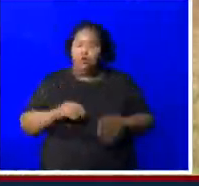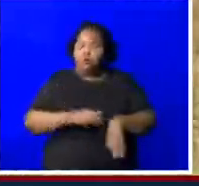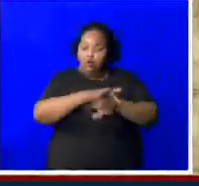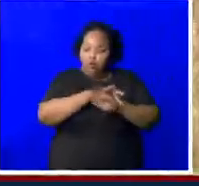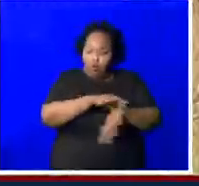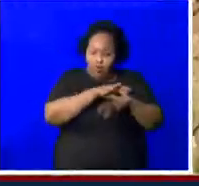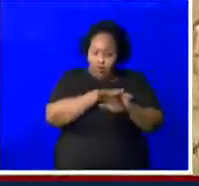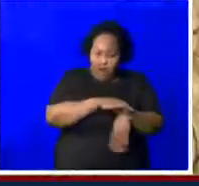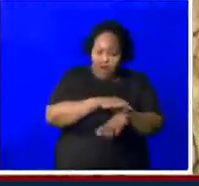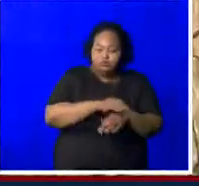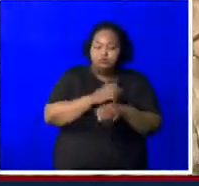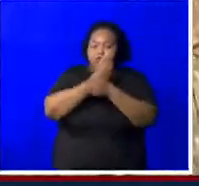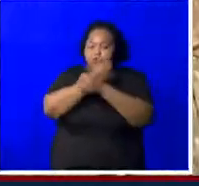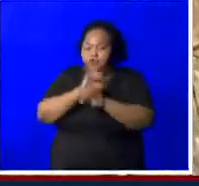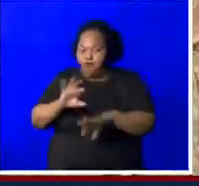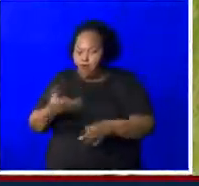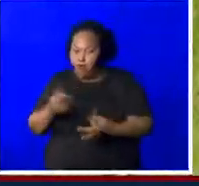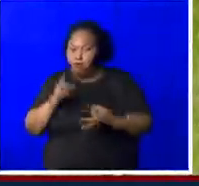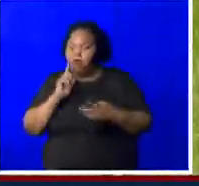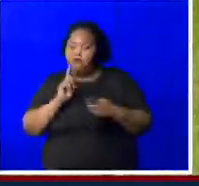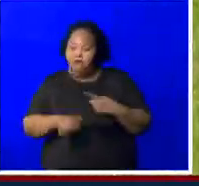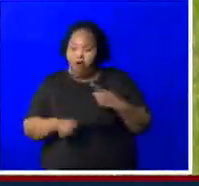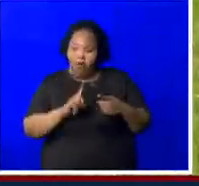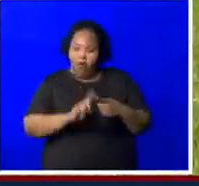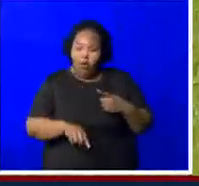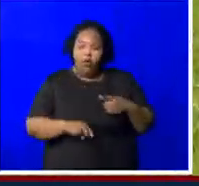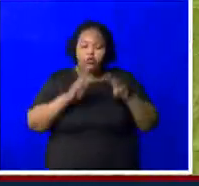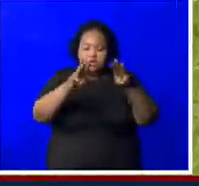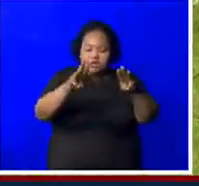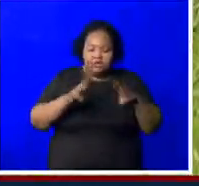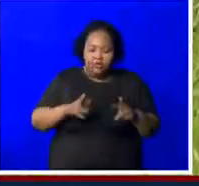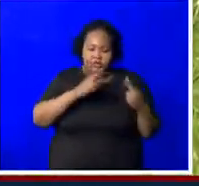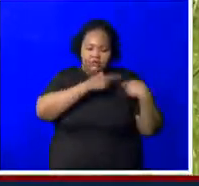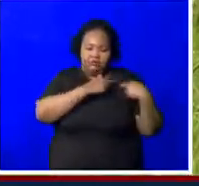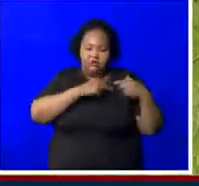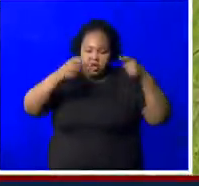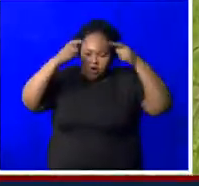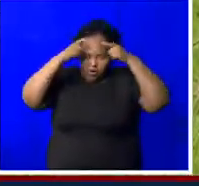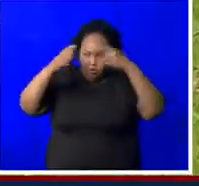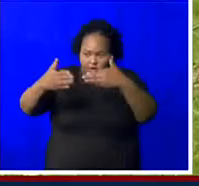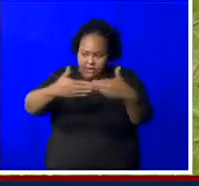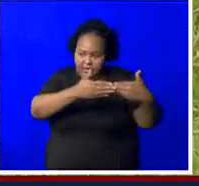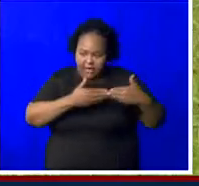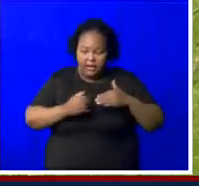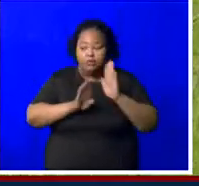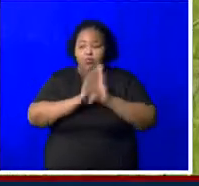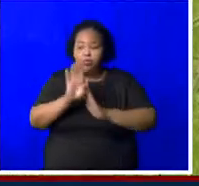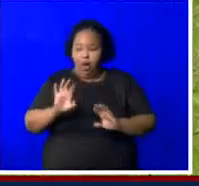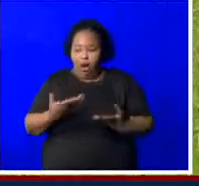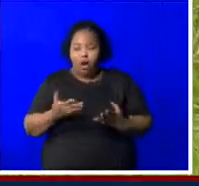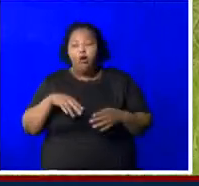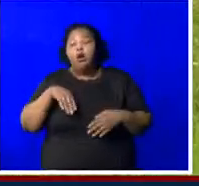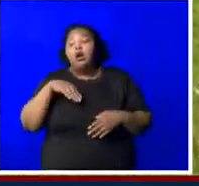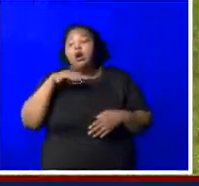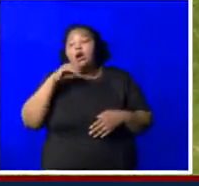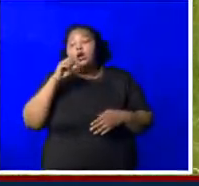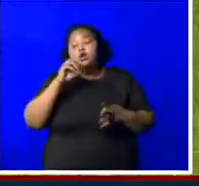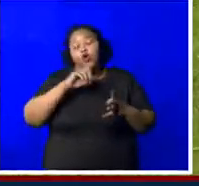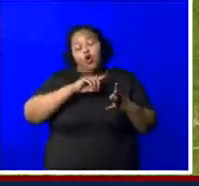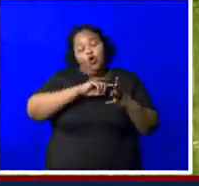component sitawubuka kuthuthukiswa kwama feedlots. Le project nabe sho ukuthi sesikwentile konke le lenkubalini setinyenti